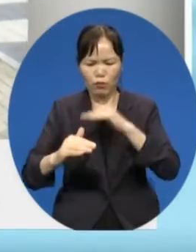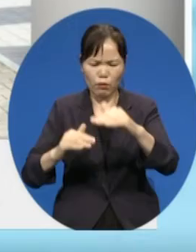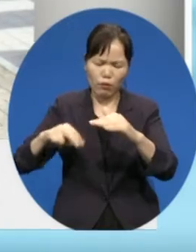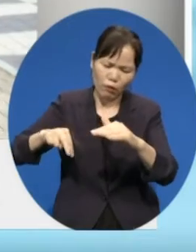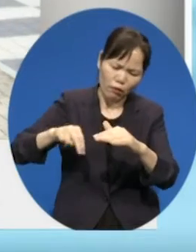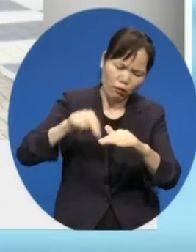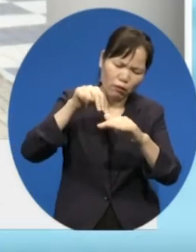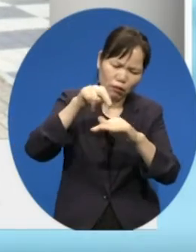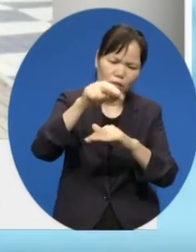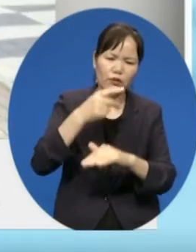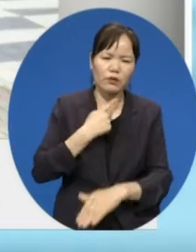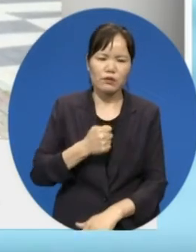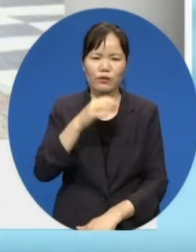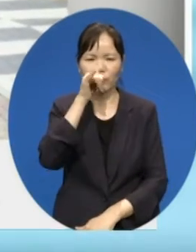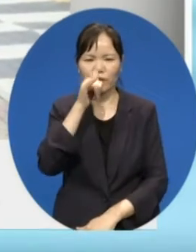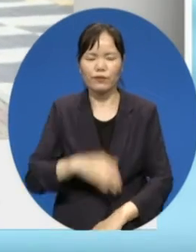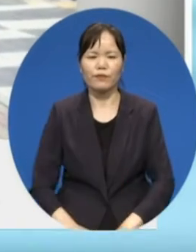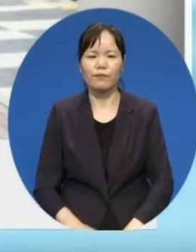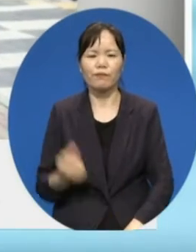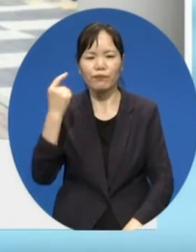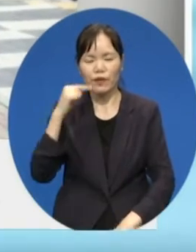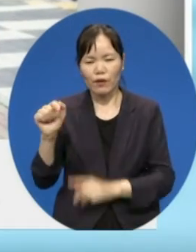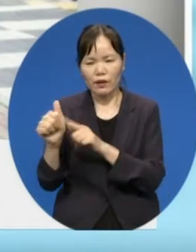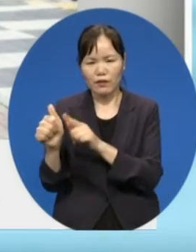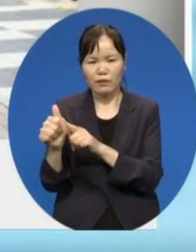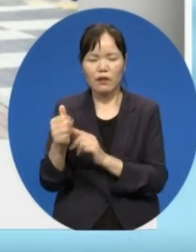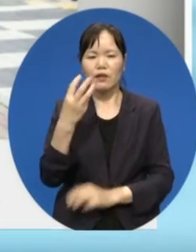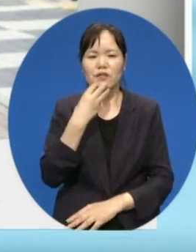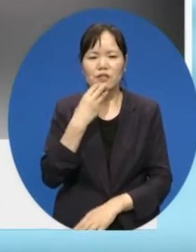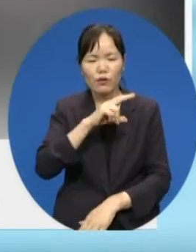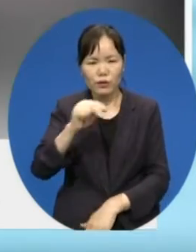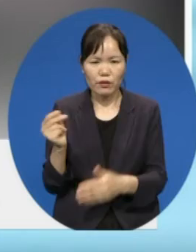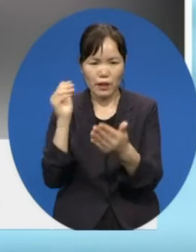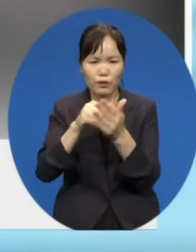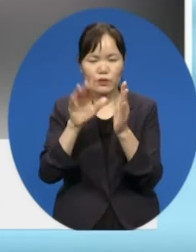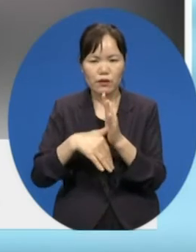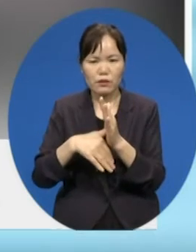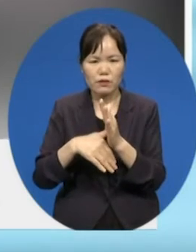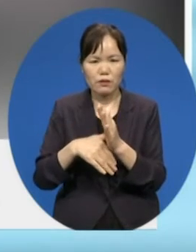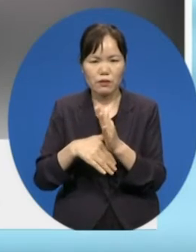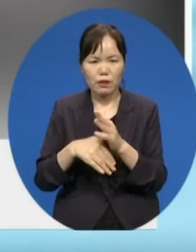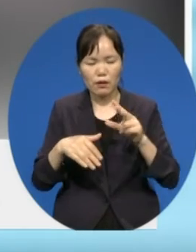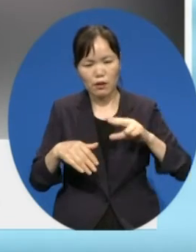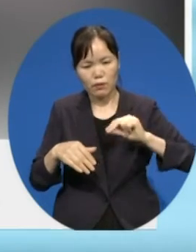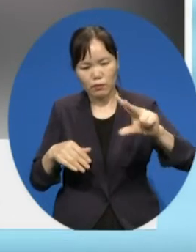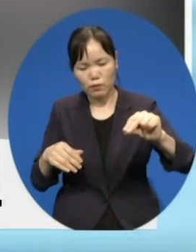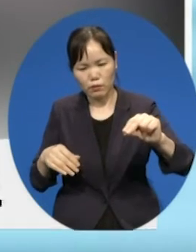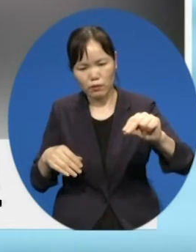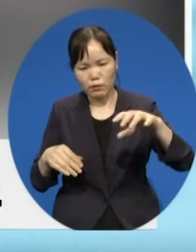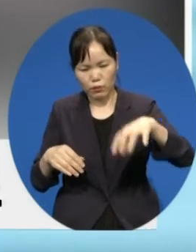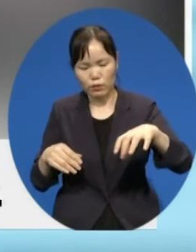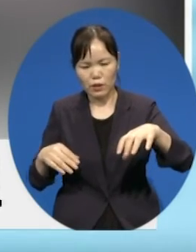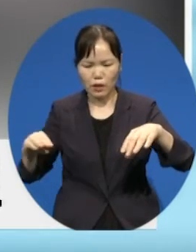이동을 했던 그러한 사례가 있었고, 그리고 황교안 총리가 서울역에 갔을 때 승강장까지 자동차를 타고